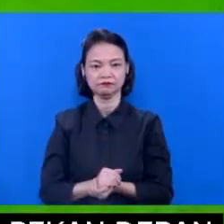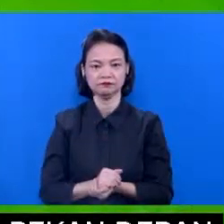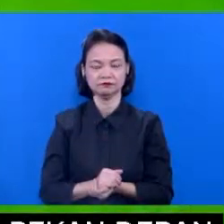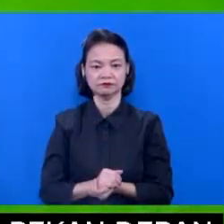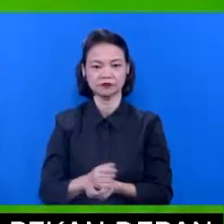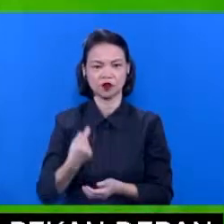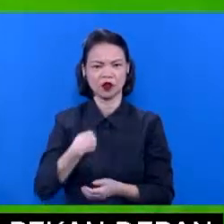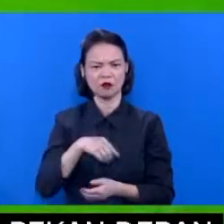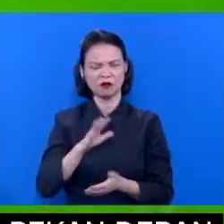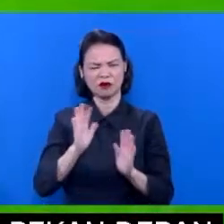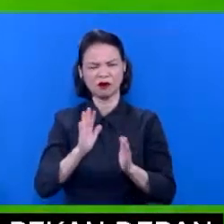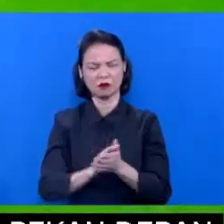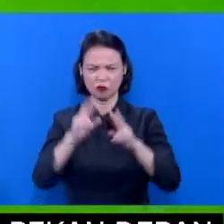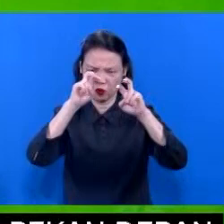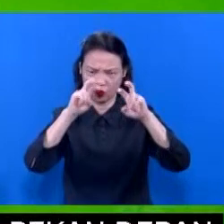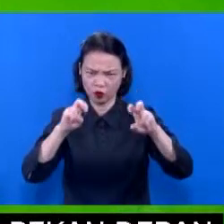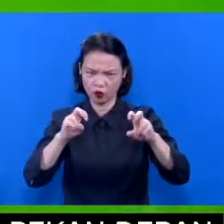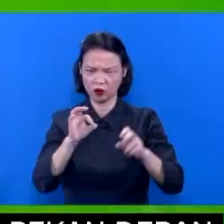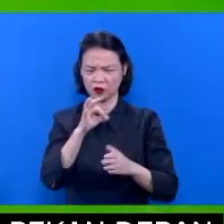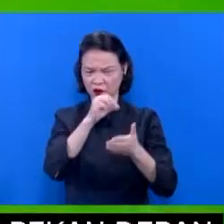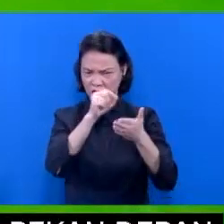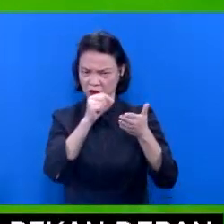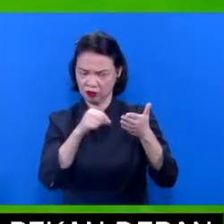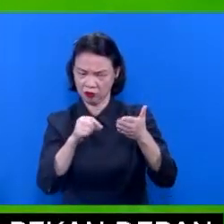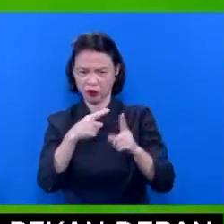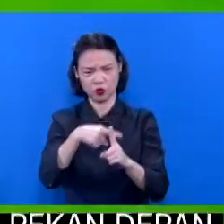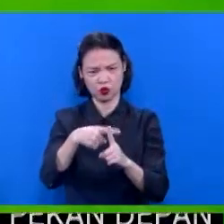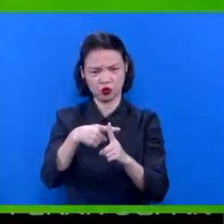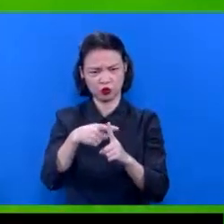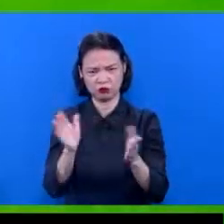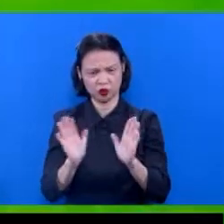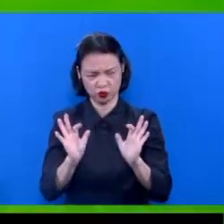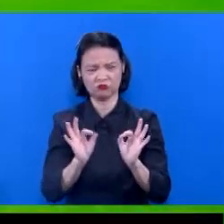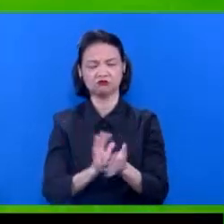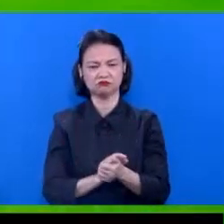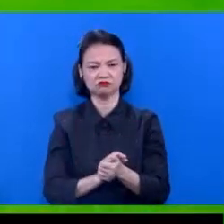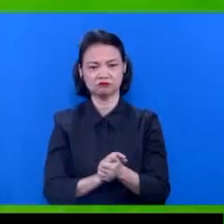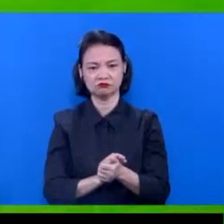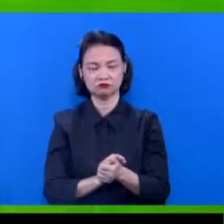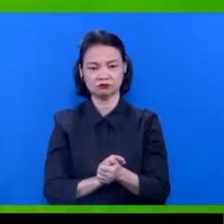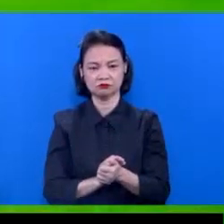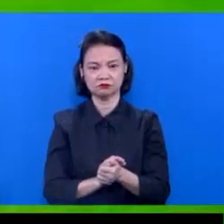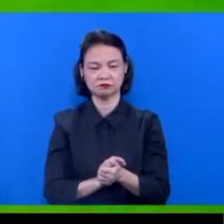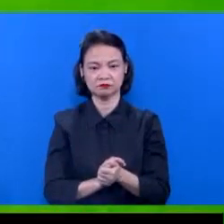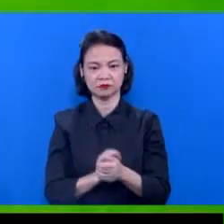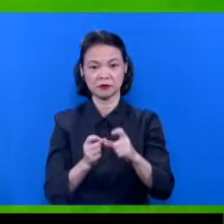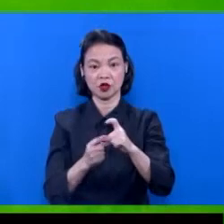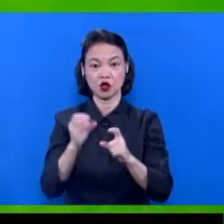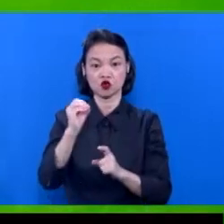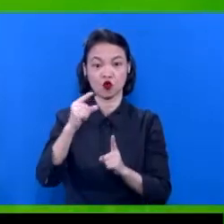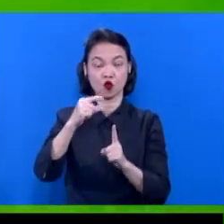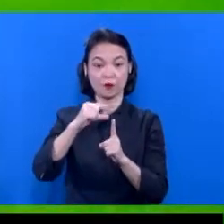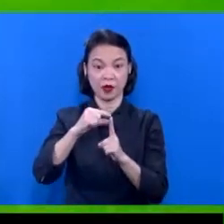Kami belum berhitung luas detail dengan menggunakan metode yang sesuai dengan SOP. Karena